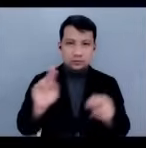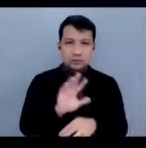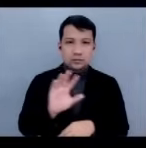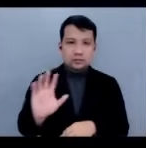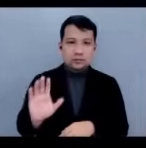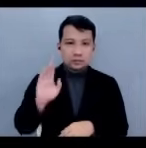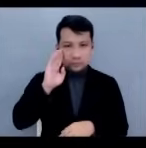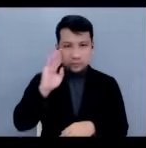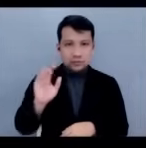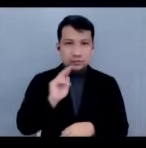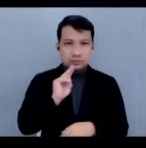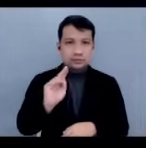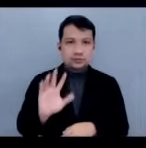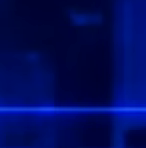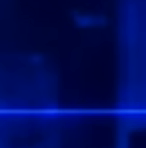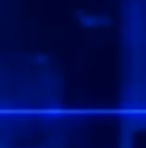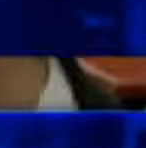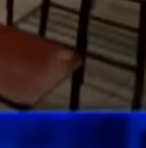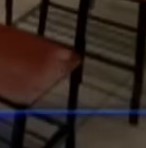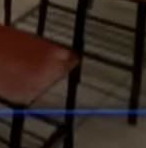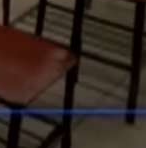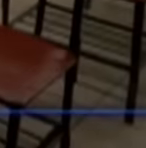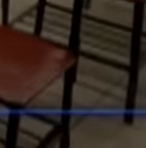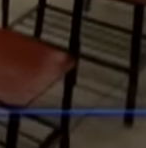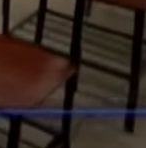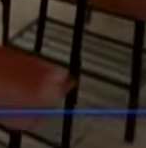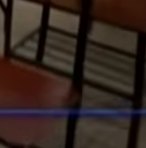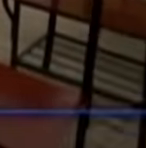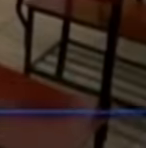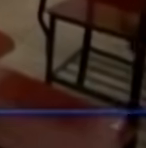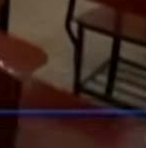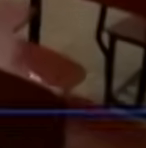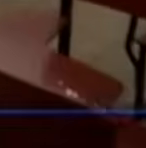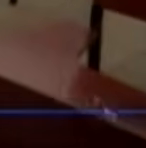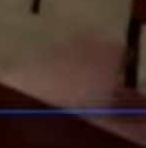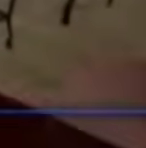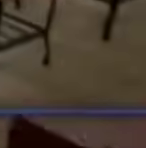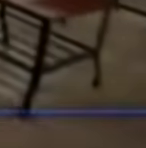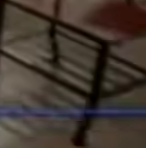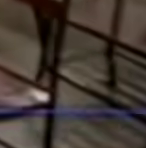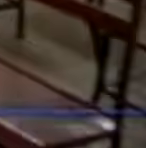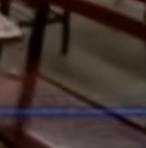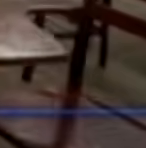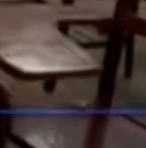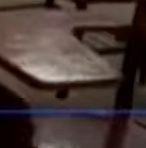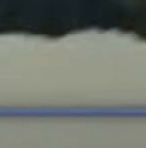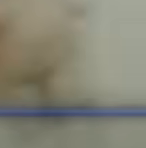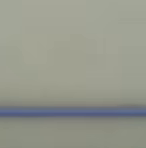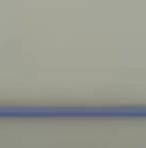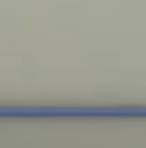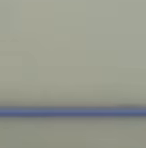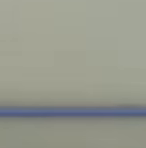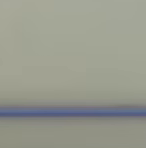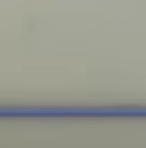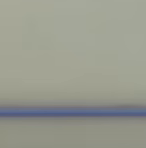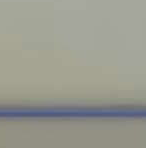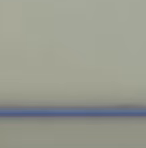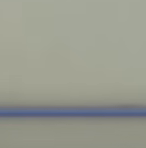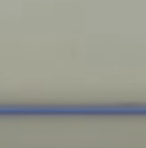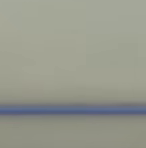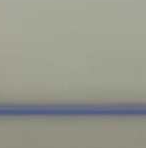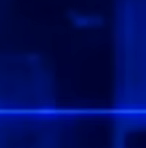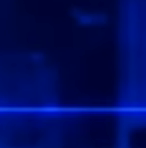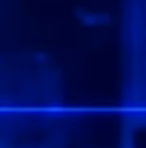Brian Basa, News 5. Abangan ang trending na sweet reunion ni Sandara Park at ang kanyang guro noong